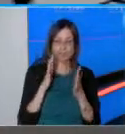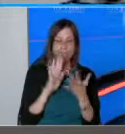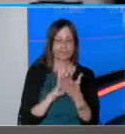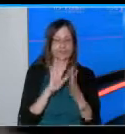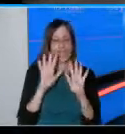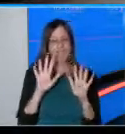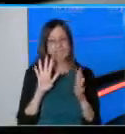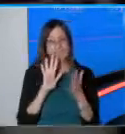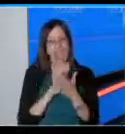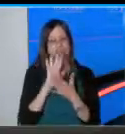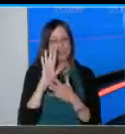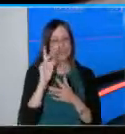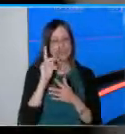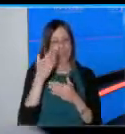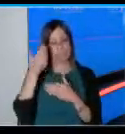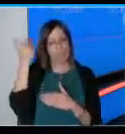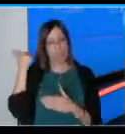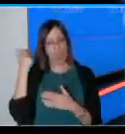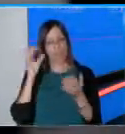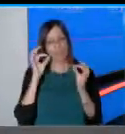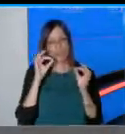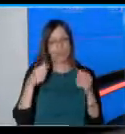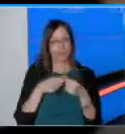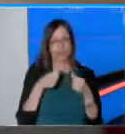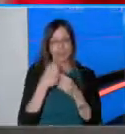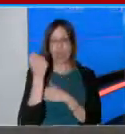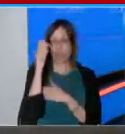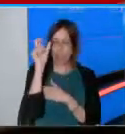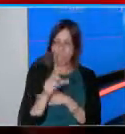10-15 שנה מאחור, בעיקר בנושא של כוח אדם